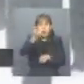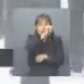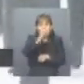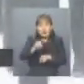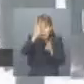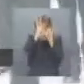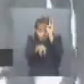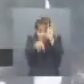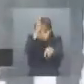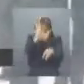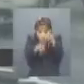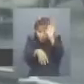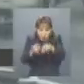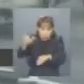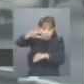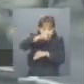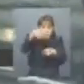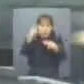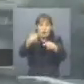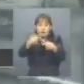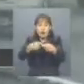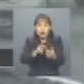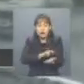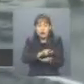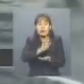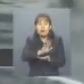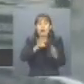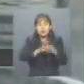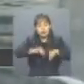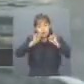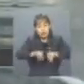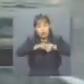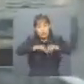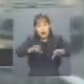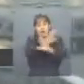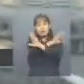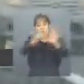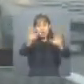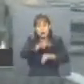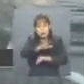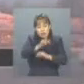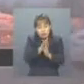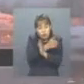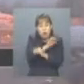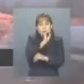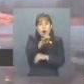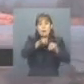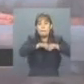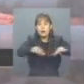รทางอากาศปั่นป่วนสนามบินฮิตโตรต้องตัดสินใจประกาศยกเลิกเที่ยวบินล่วงหน้าหลายเที่ยวบินและลดตาร